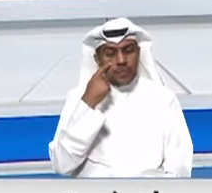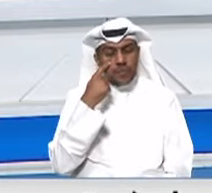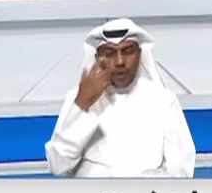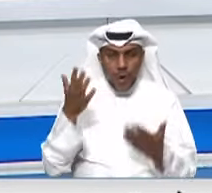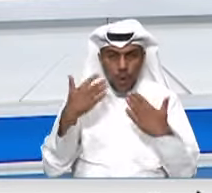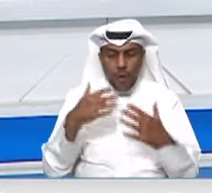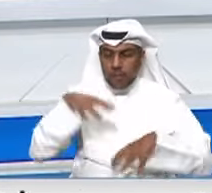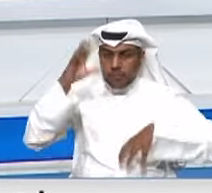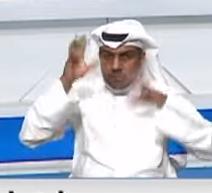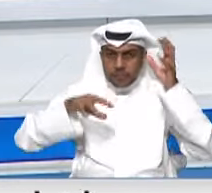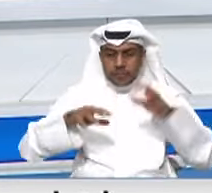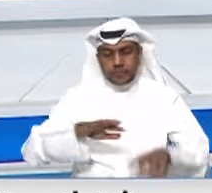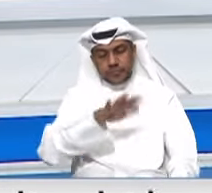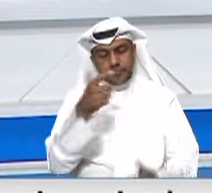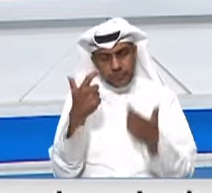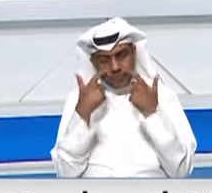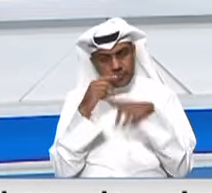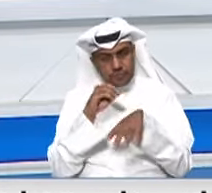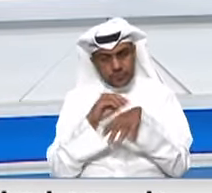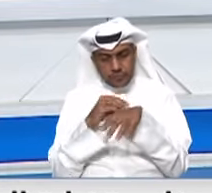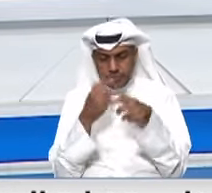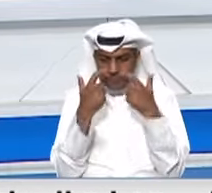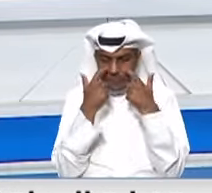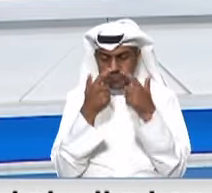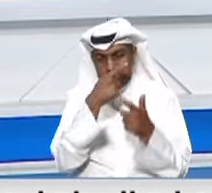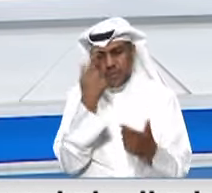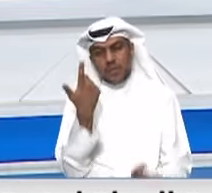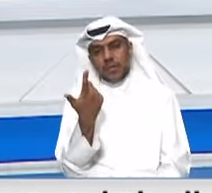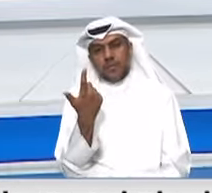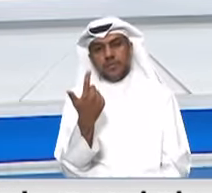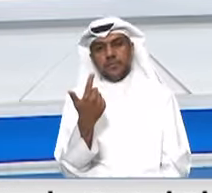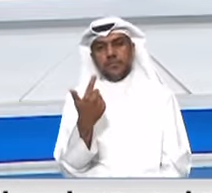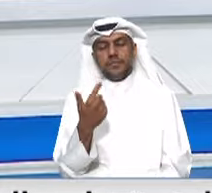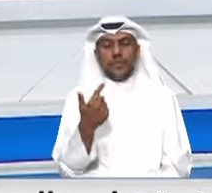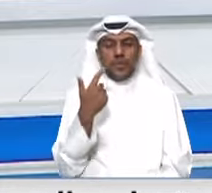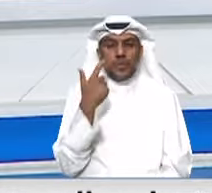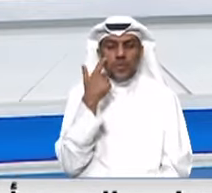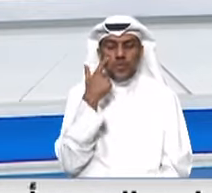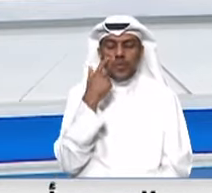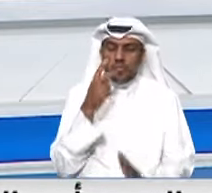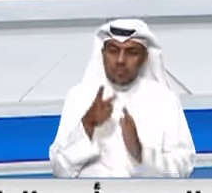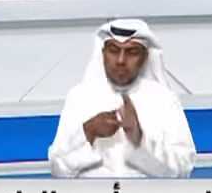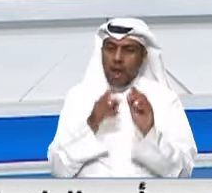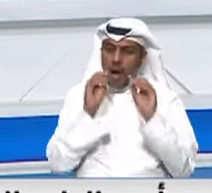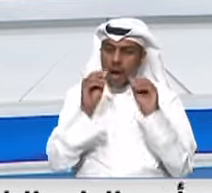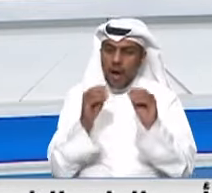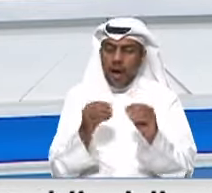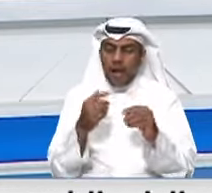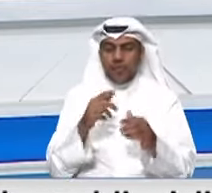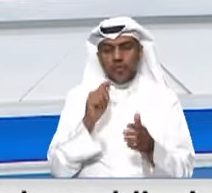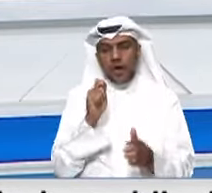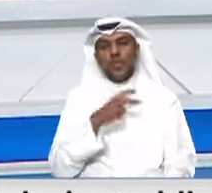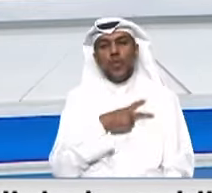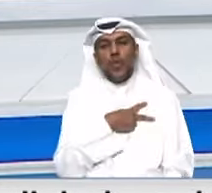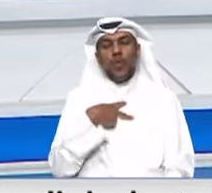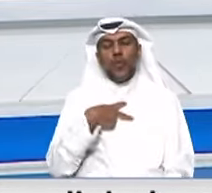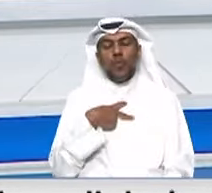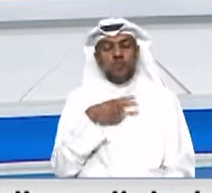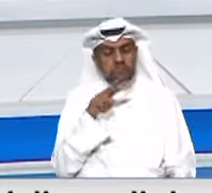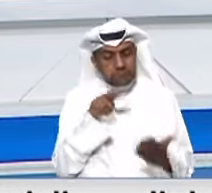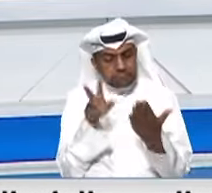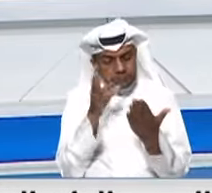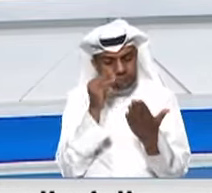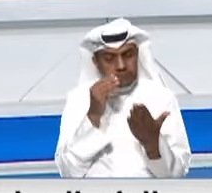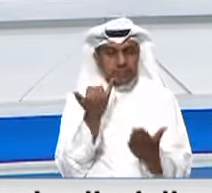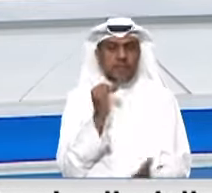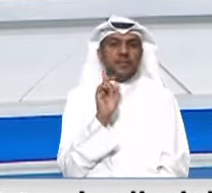يرجى أخذ الحيطة والحذر والمتابعة المستمرة لآخر تحديثات الطقس عبر وسائل الإعلام الرسمية لدى الدولة كذلك